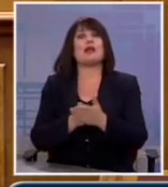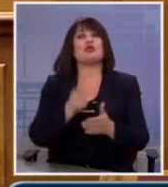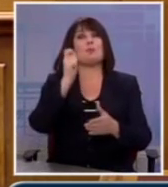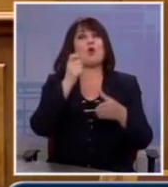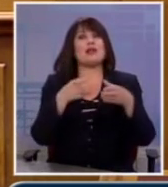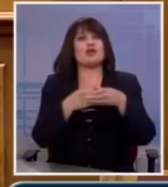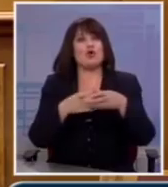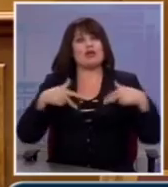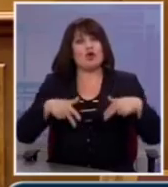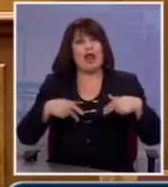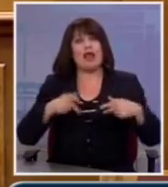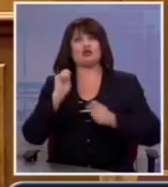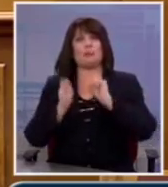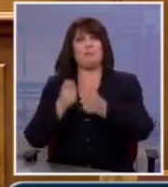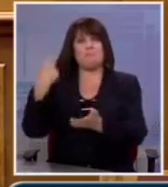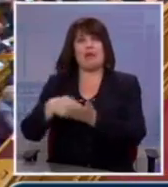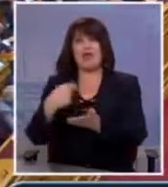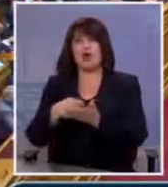που πλήρωνε το κράτος.